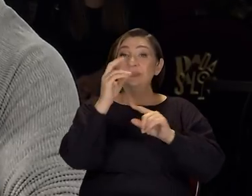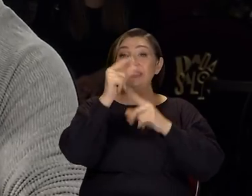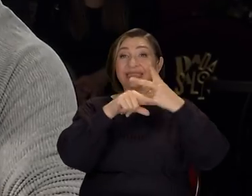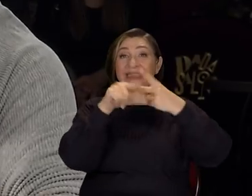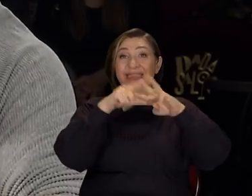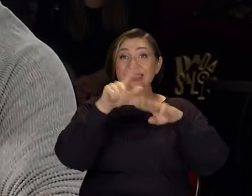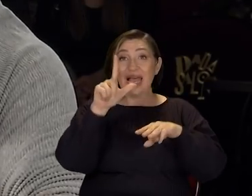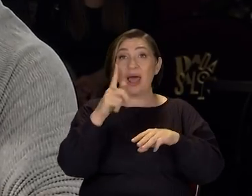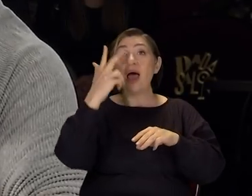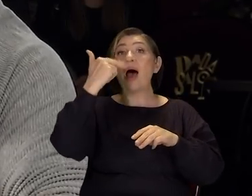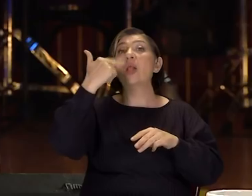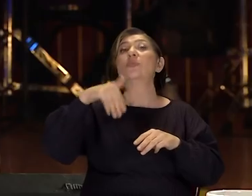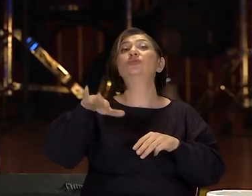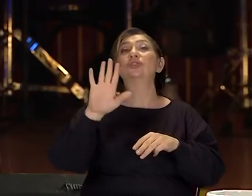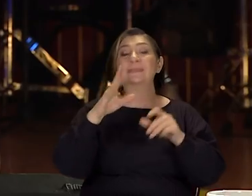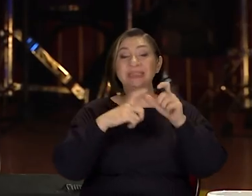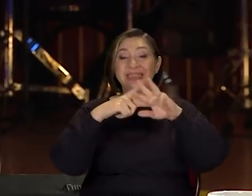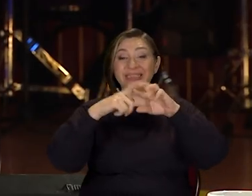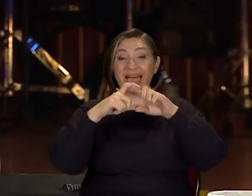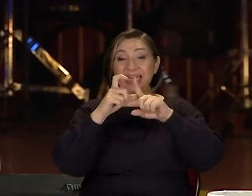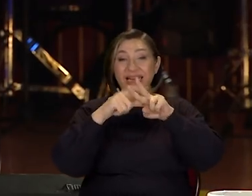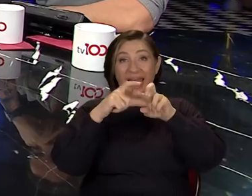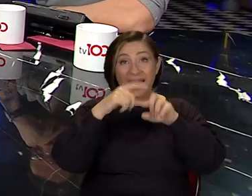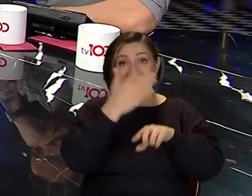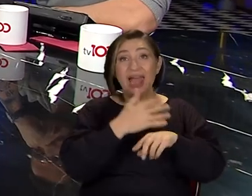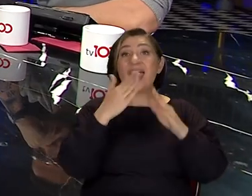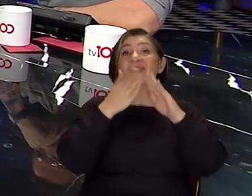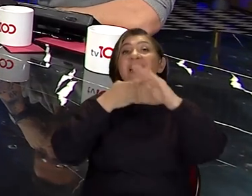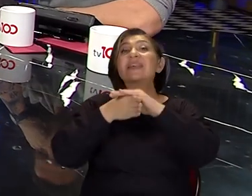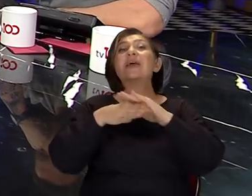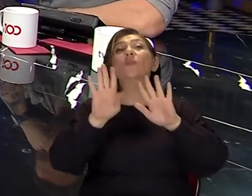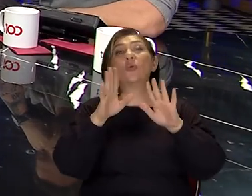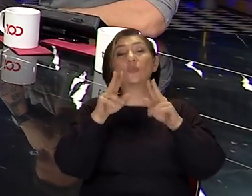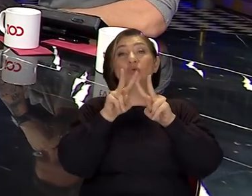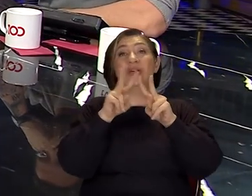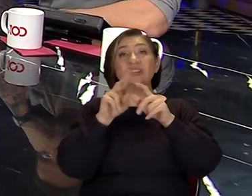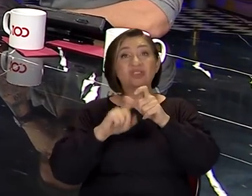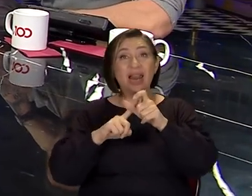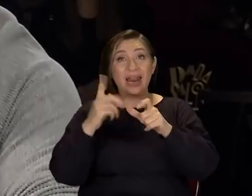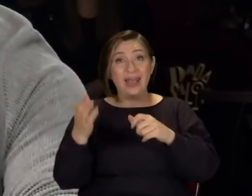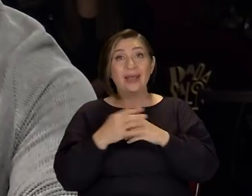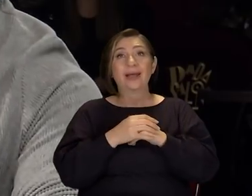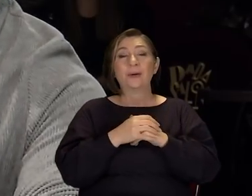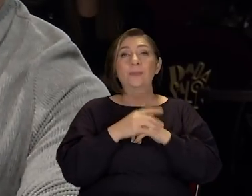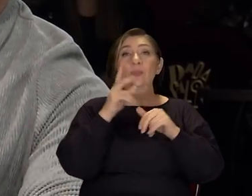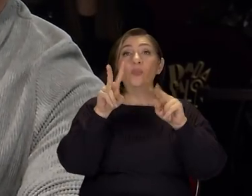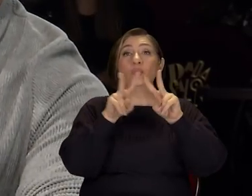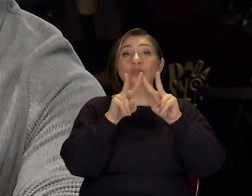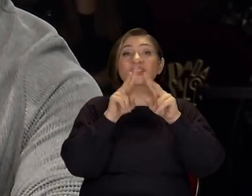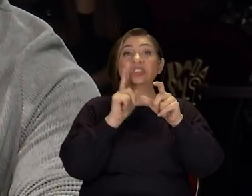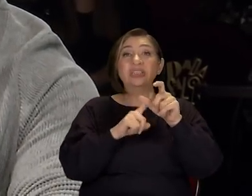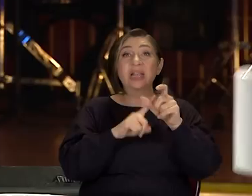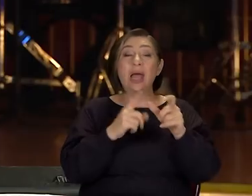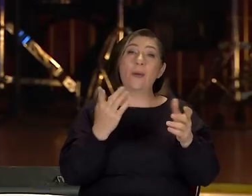var. Evet. Ağlamayacağım Serdar Ortaç. Eve giremiyorum yine Mustafa Ceceli. Evet. Bu Mustafa İlemdir. Ceceli de